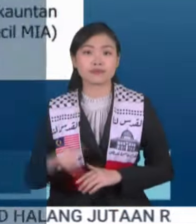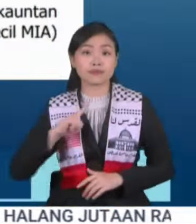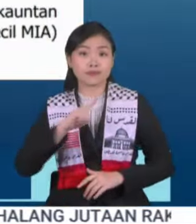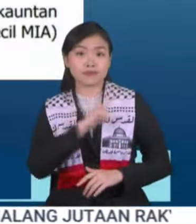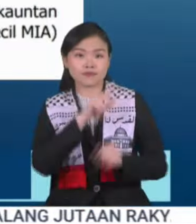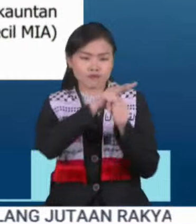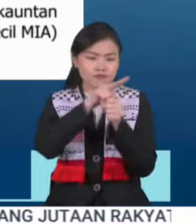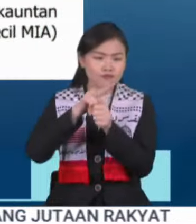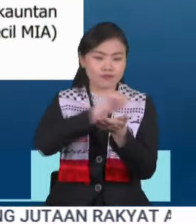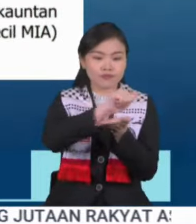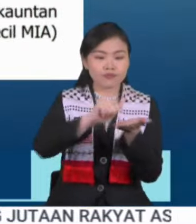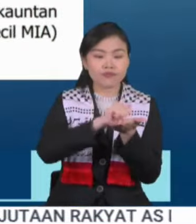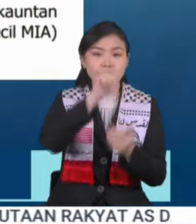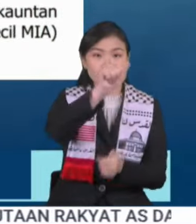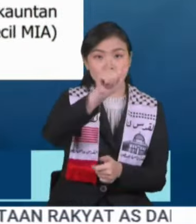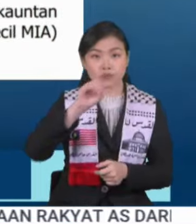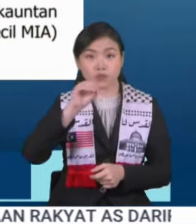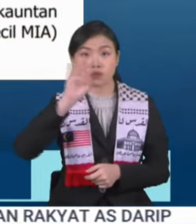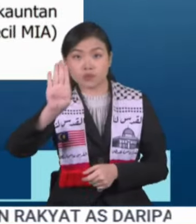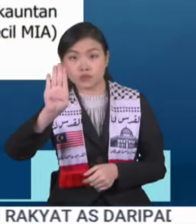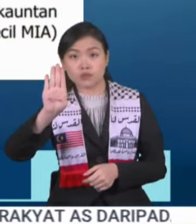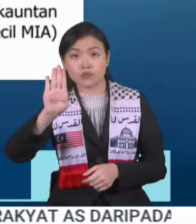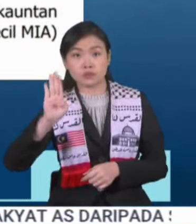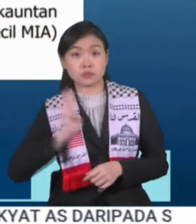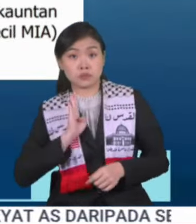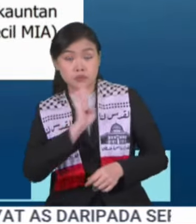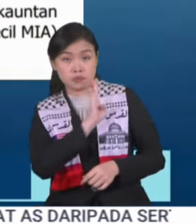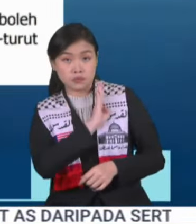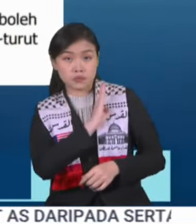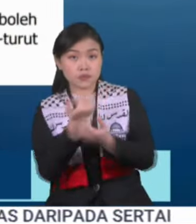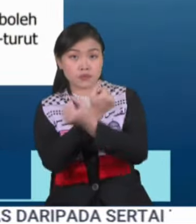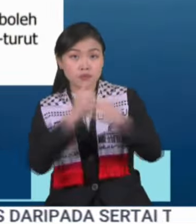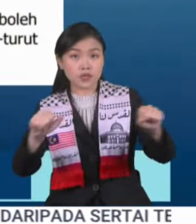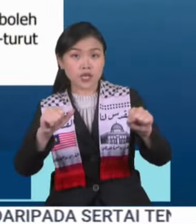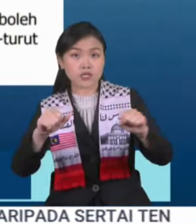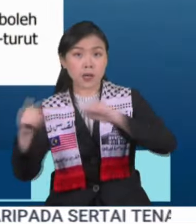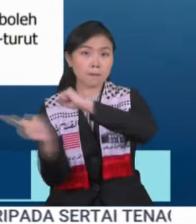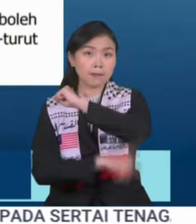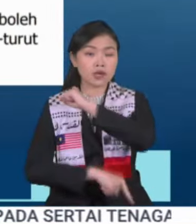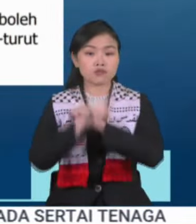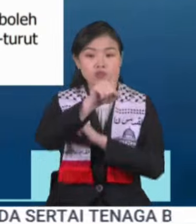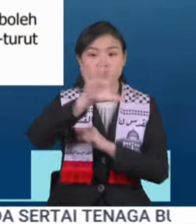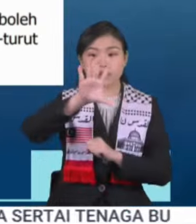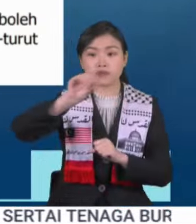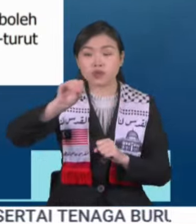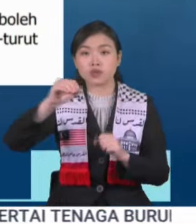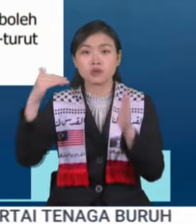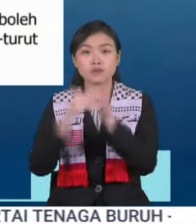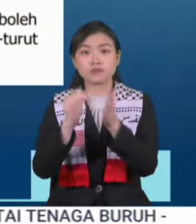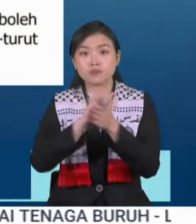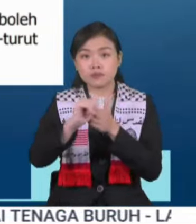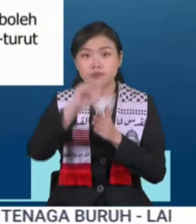Lembaga Pemantauan Audit AOB Suruhanjaya Security Malaysia SC kenakan denda RM150,000 dan